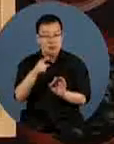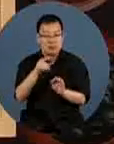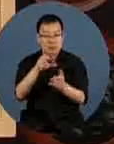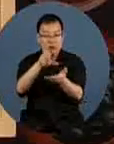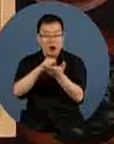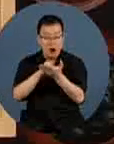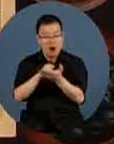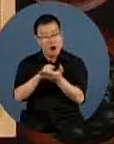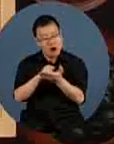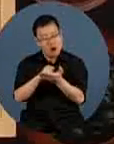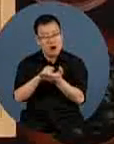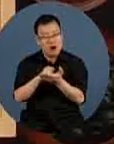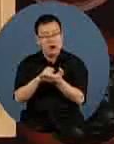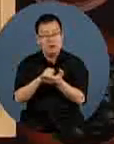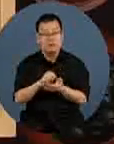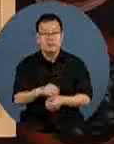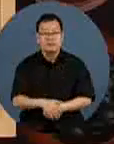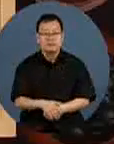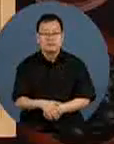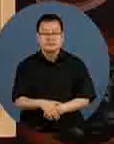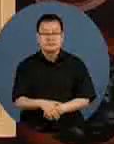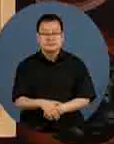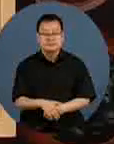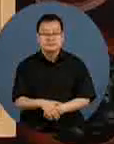수가 있겠네요.